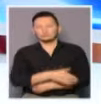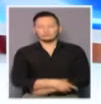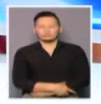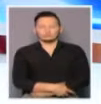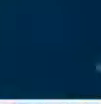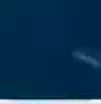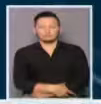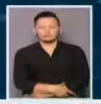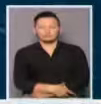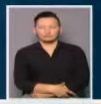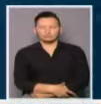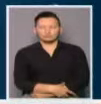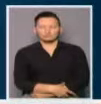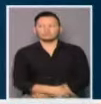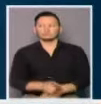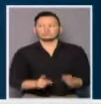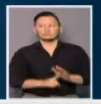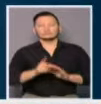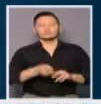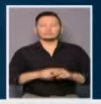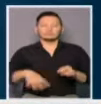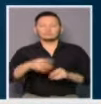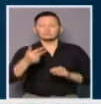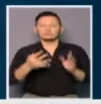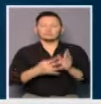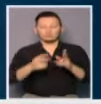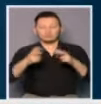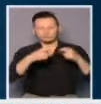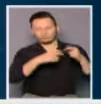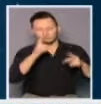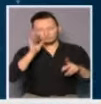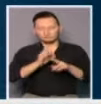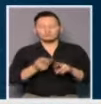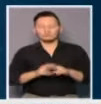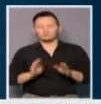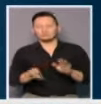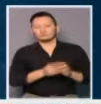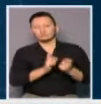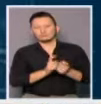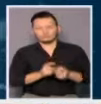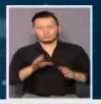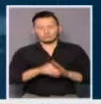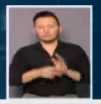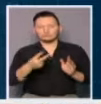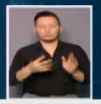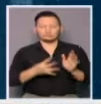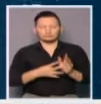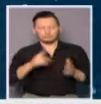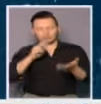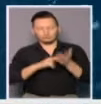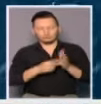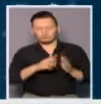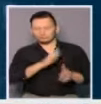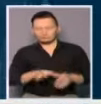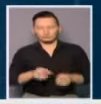сюжете. С начала года проведено 39 проверок с целью профилактики коррупции. Из них 29 внеплановых,